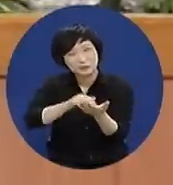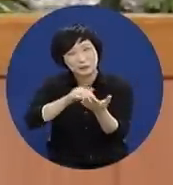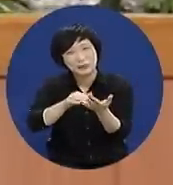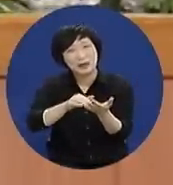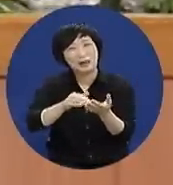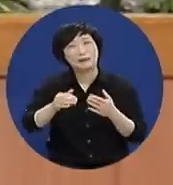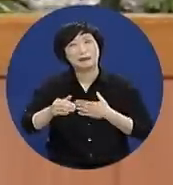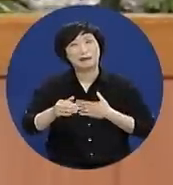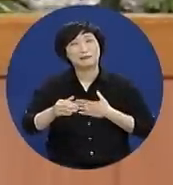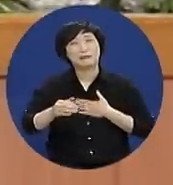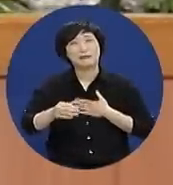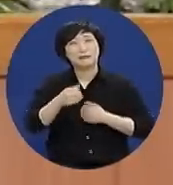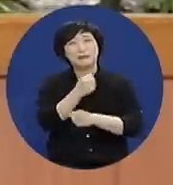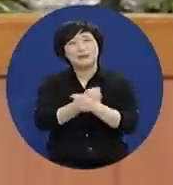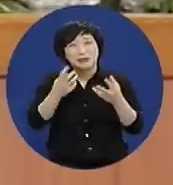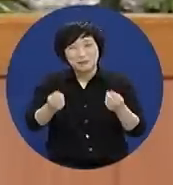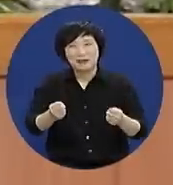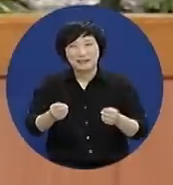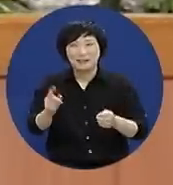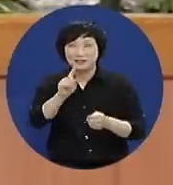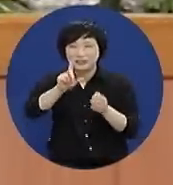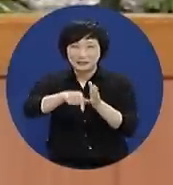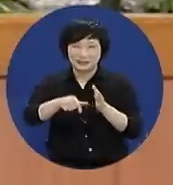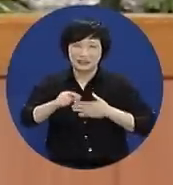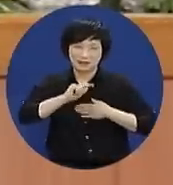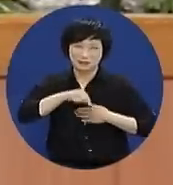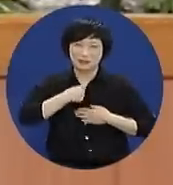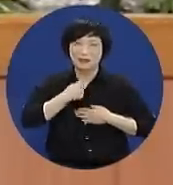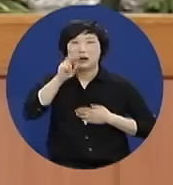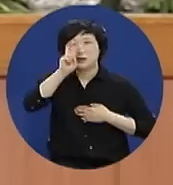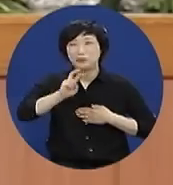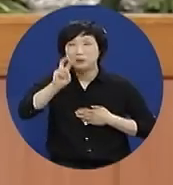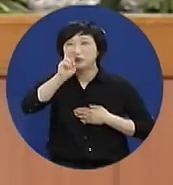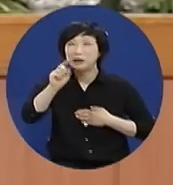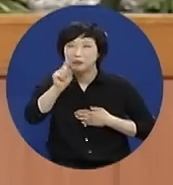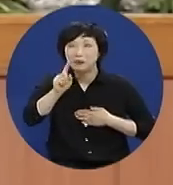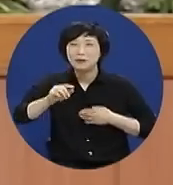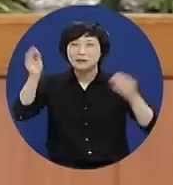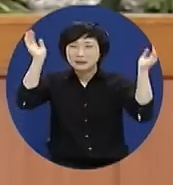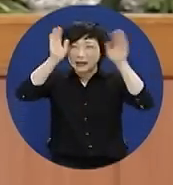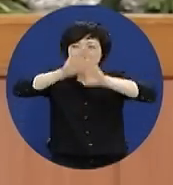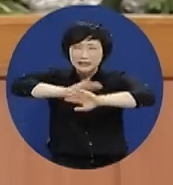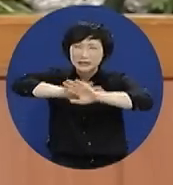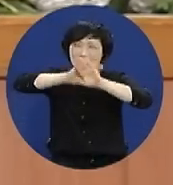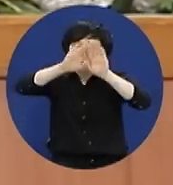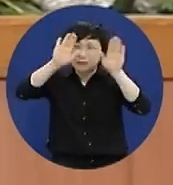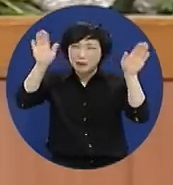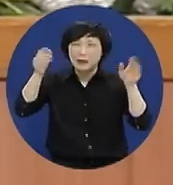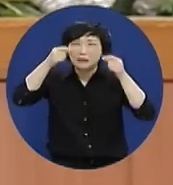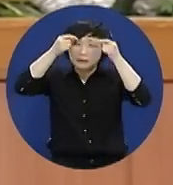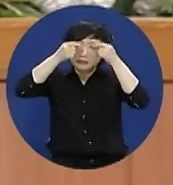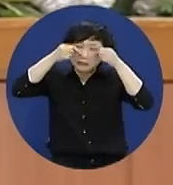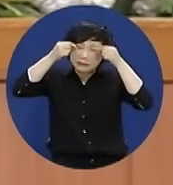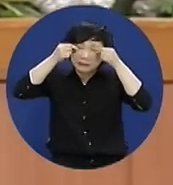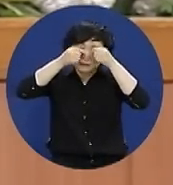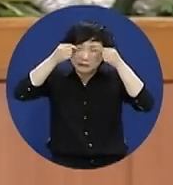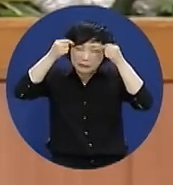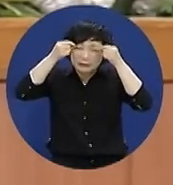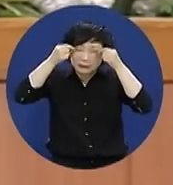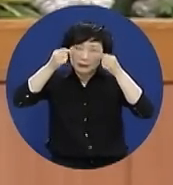も昼も夜も涙浮かべて